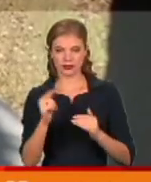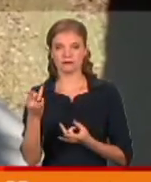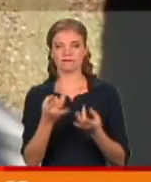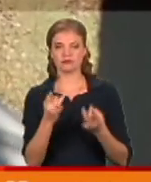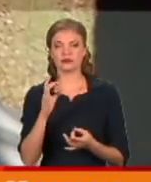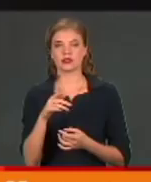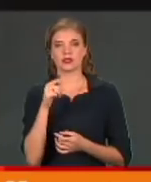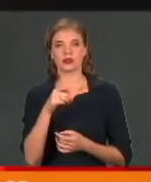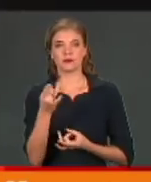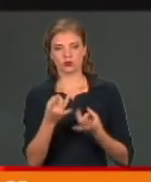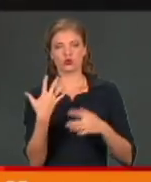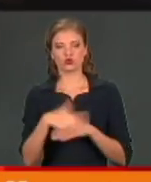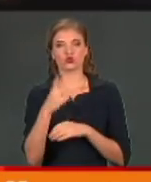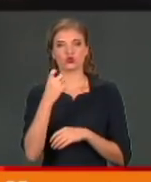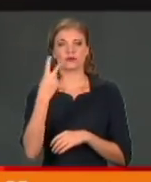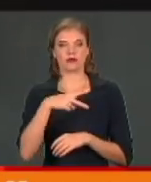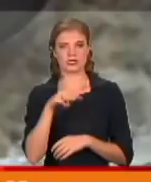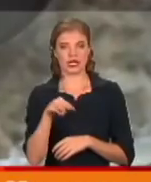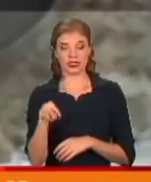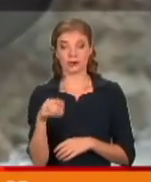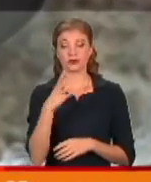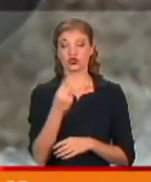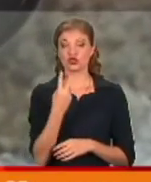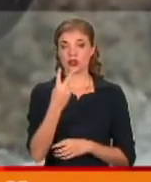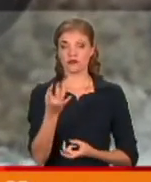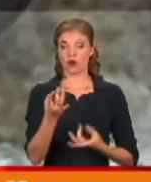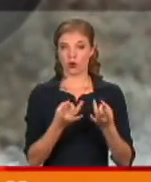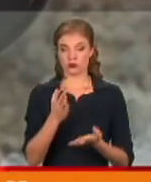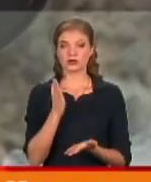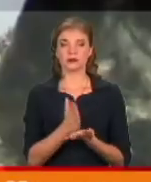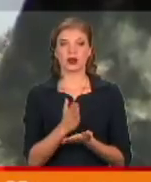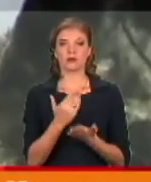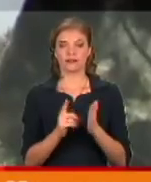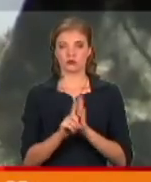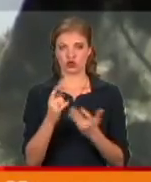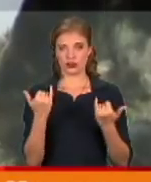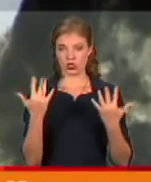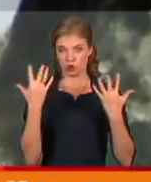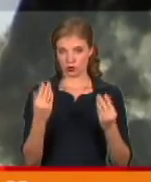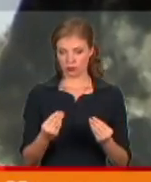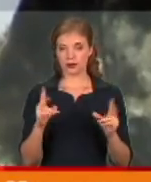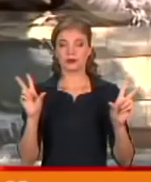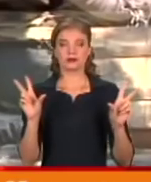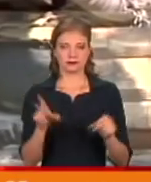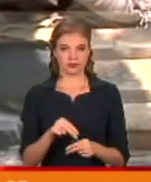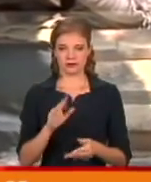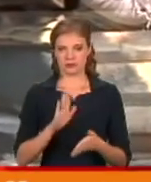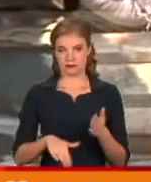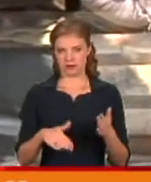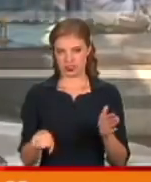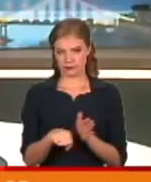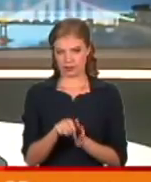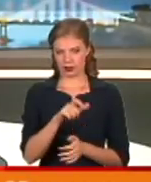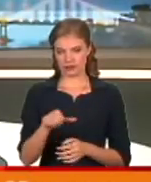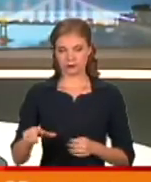гатили з мінометів та вже зі 120-х. І ще два обстріли маємо від початку цієї доби. На щастя, минулося без